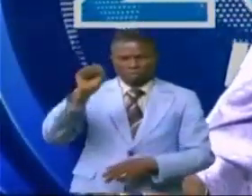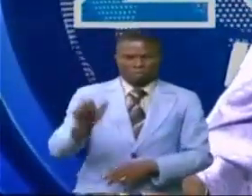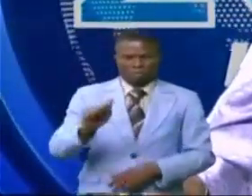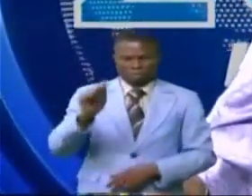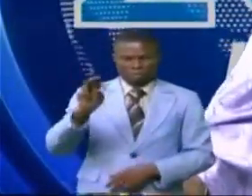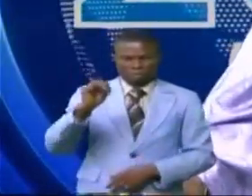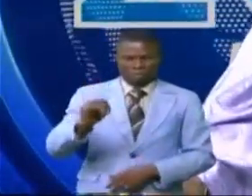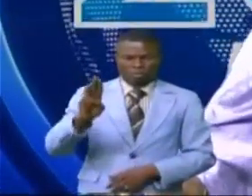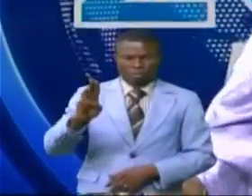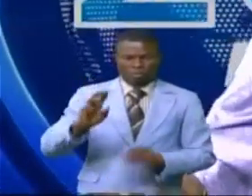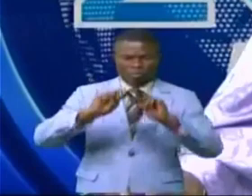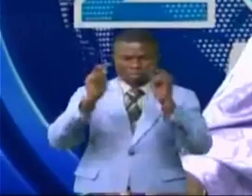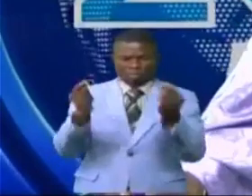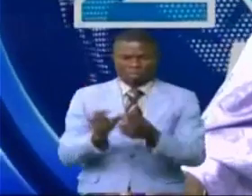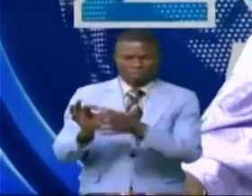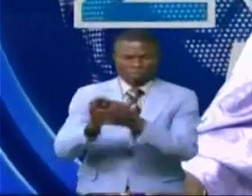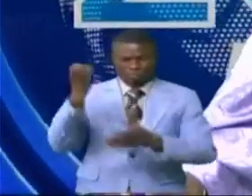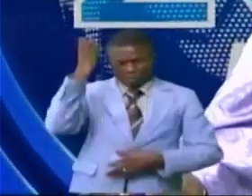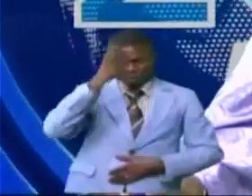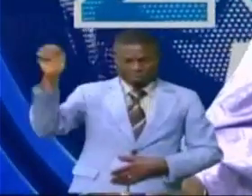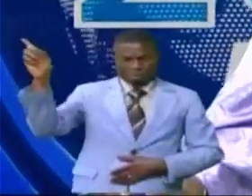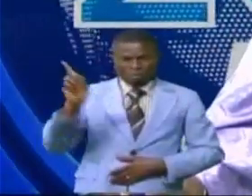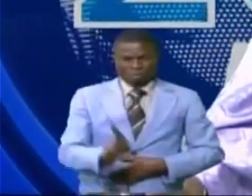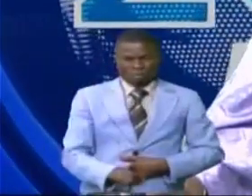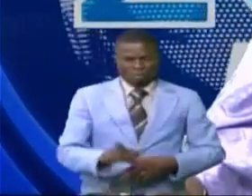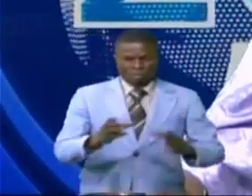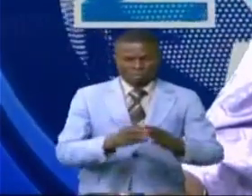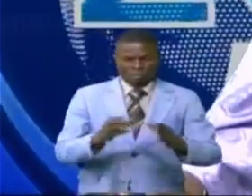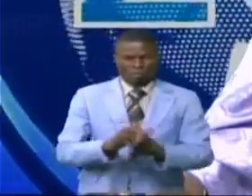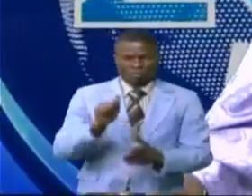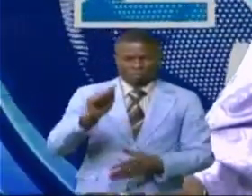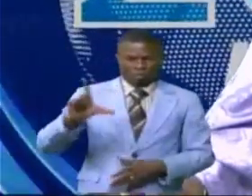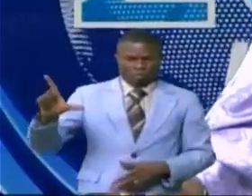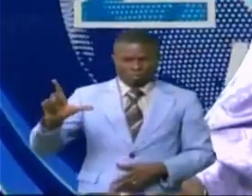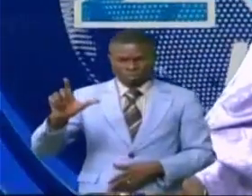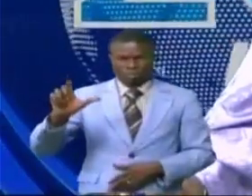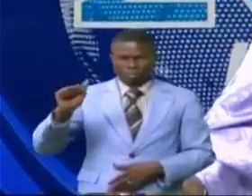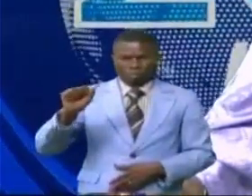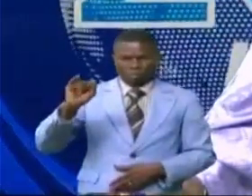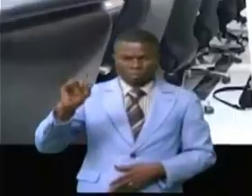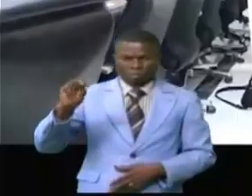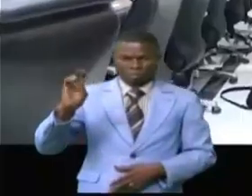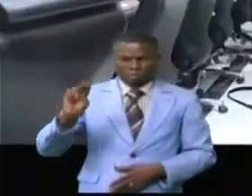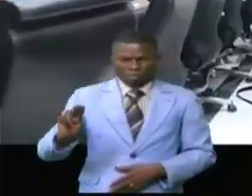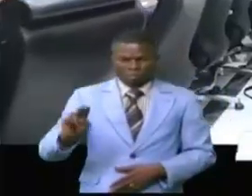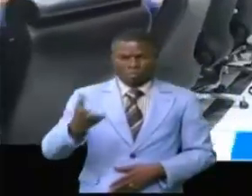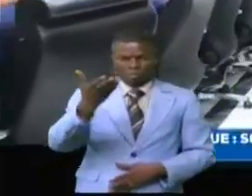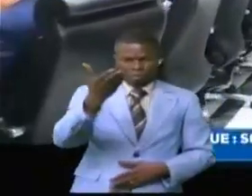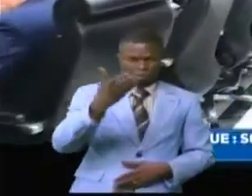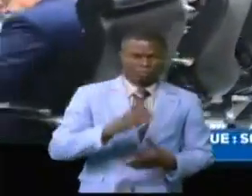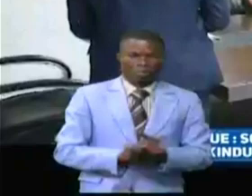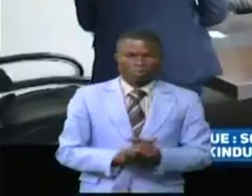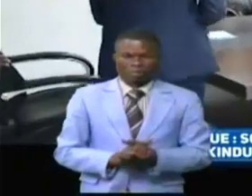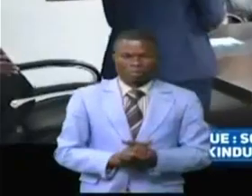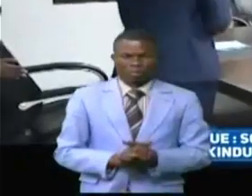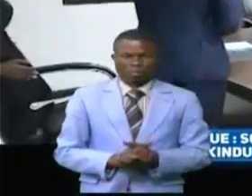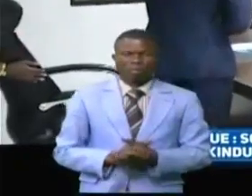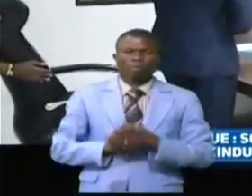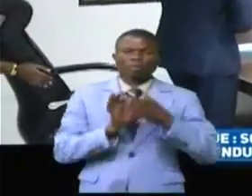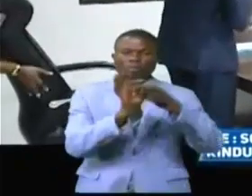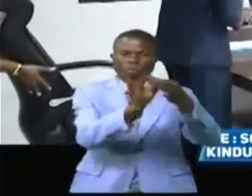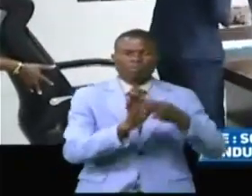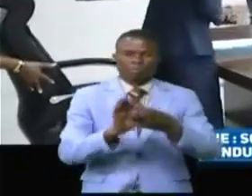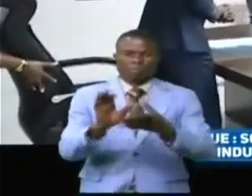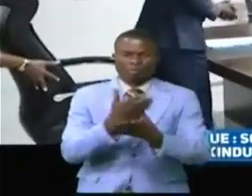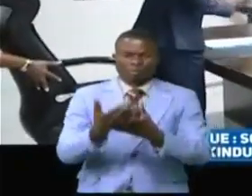une délégation de l'Union européenne conduite par Alain Décroux. Nicole Sesseploka nous en parle. La coopération